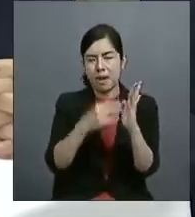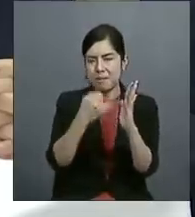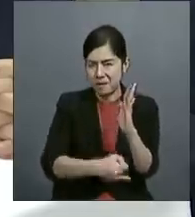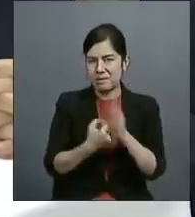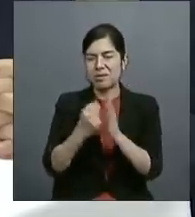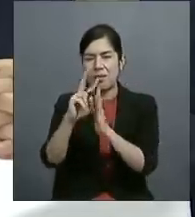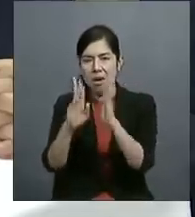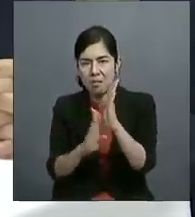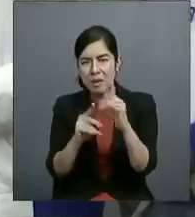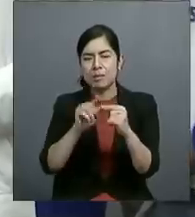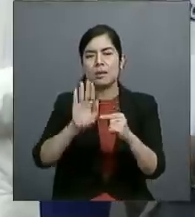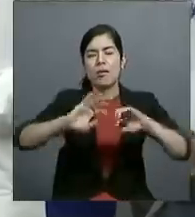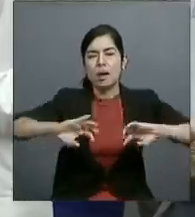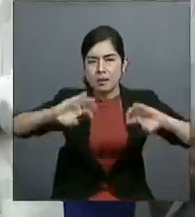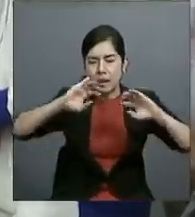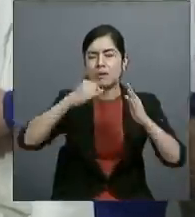บของทางราชการ